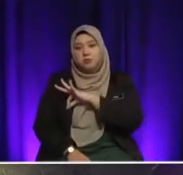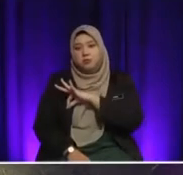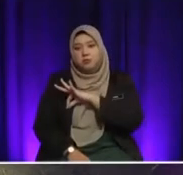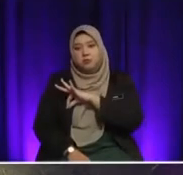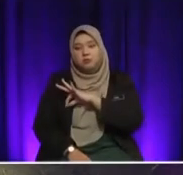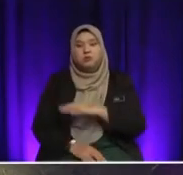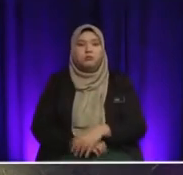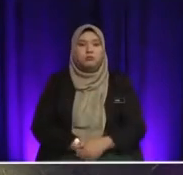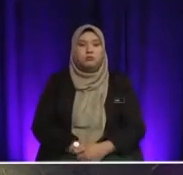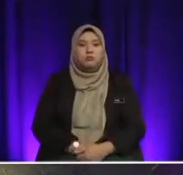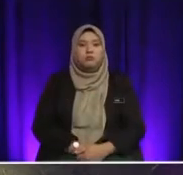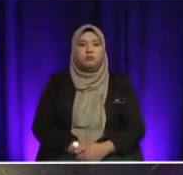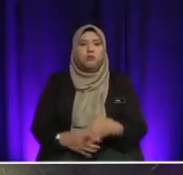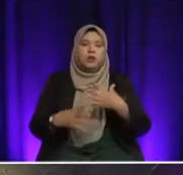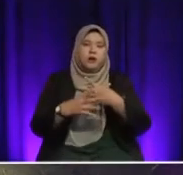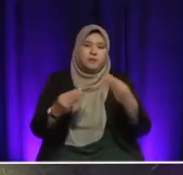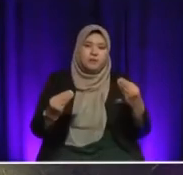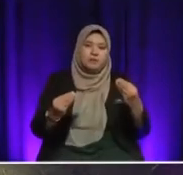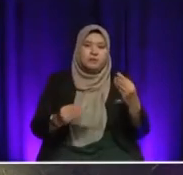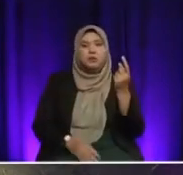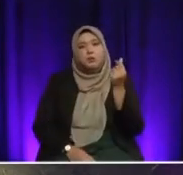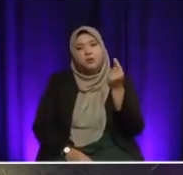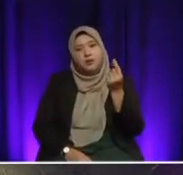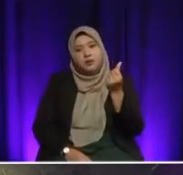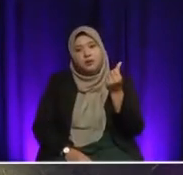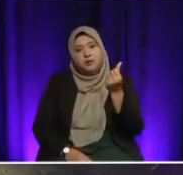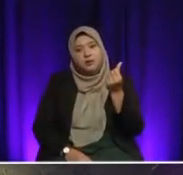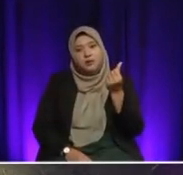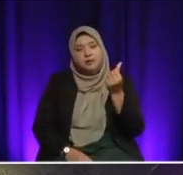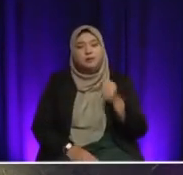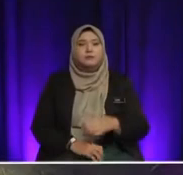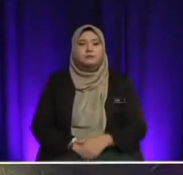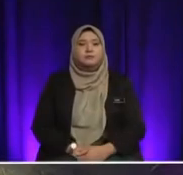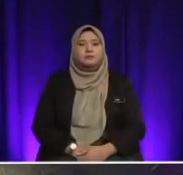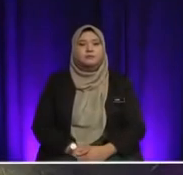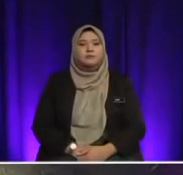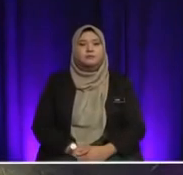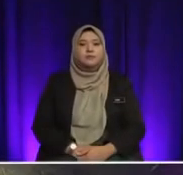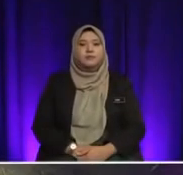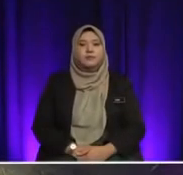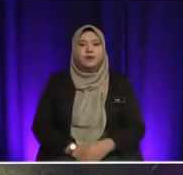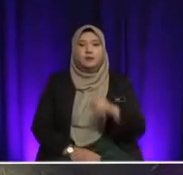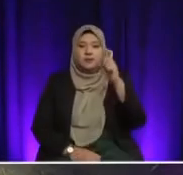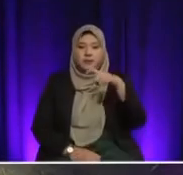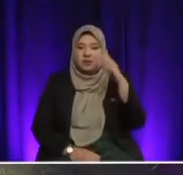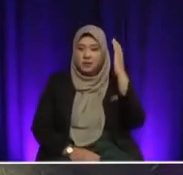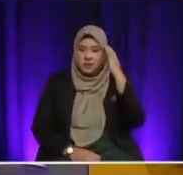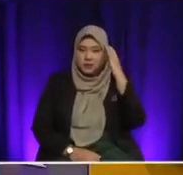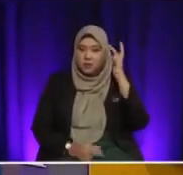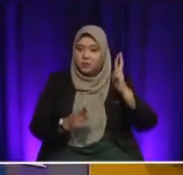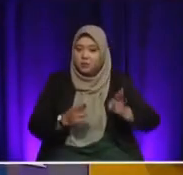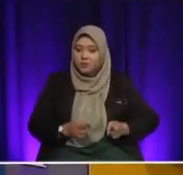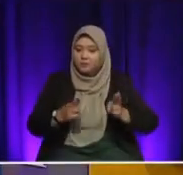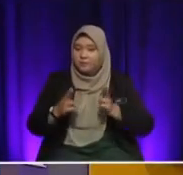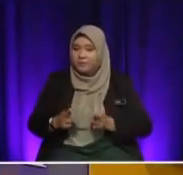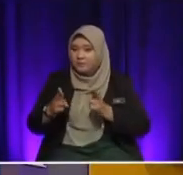pun dah RM5. Tak apalah, pergi beli kat kedai je lah. Untuk makan seorang. Kita tak cerita kalau banyak, kita cerita seorang. Jadi apa tujuan